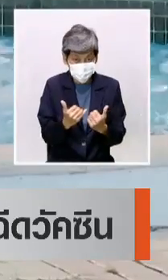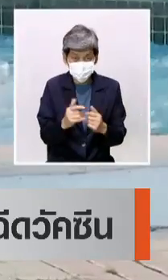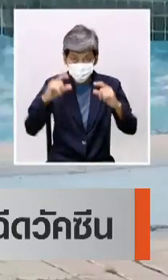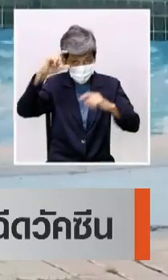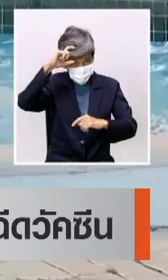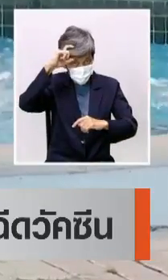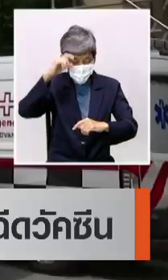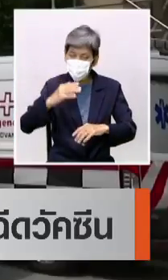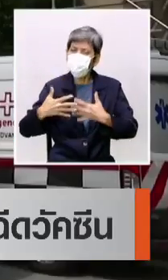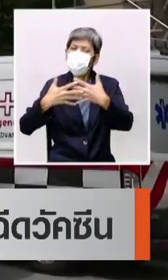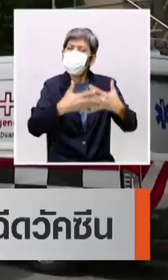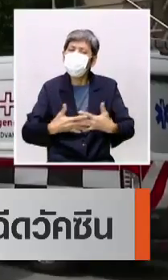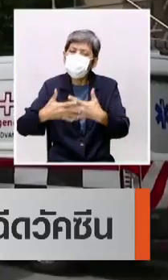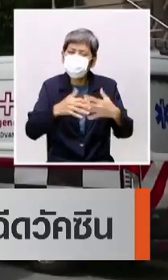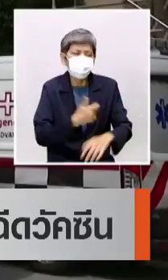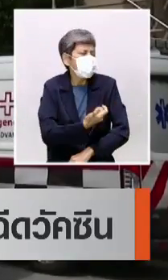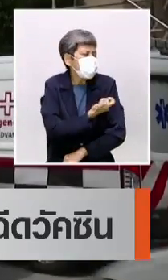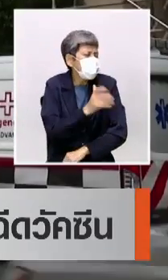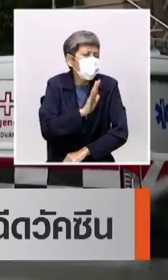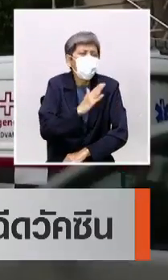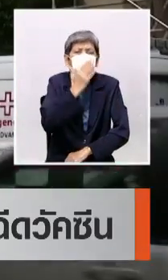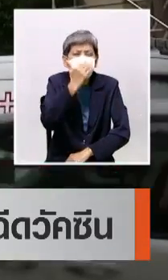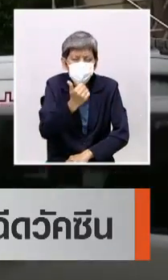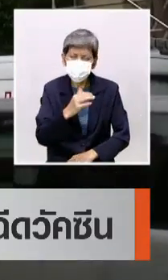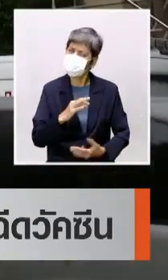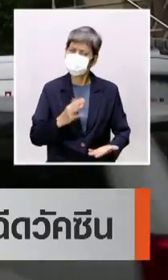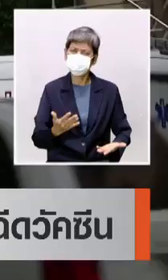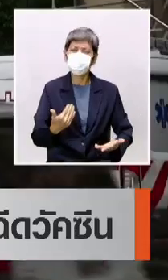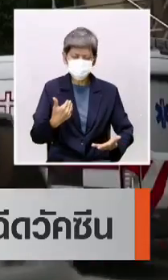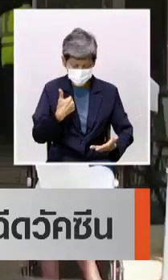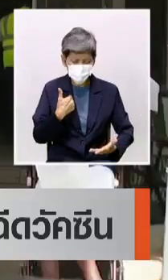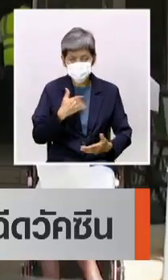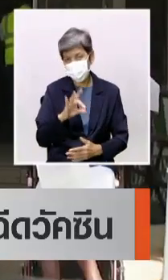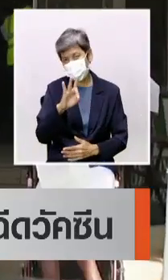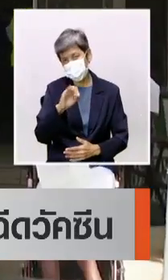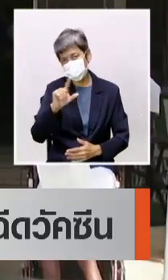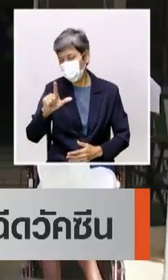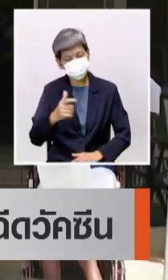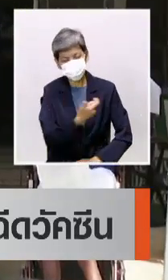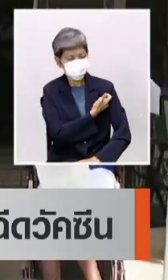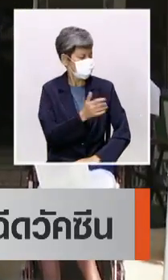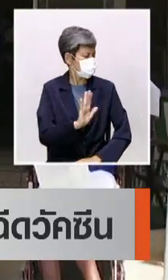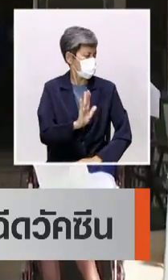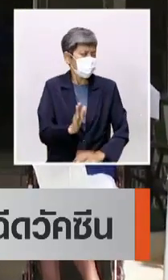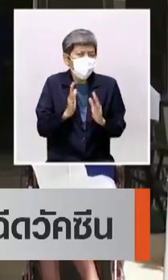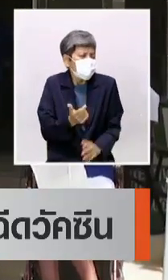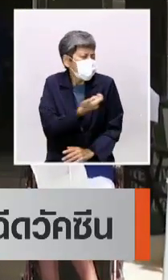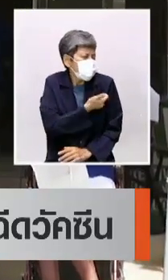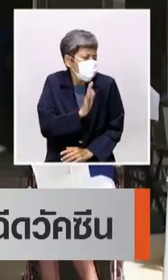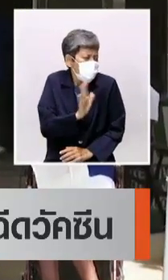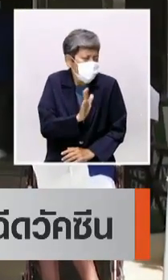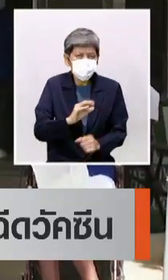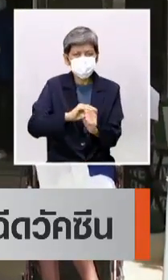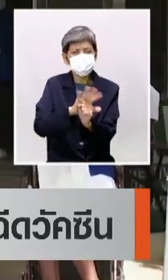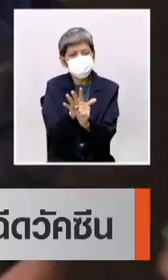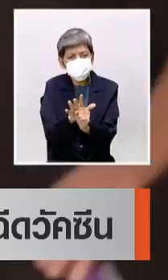นก็ยังตำหนิชาวอเมริกันที่ไม่ฉีดวัคซีนต้านโควิดอย่างหนักด้วยมีอยู่ประมาณ80ล้านกว่าคนบอกว่าคนที่ไม่ยอมฉีดวัคซีนต้านโ